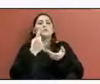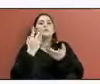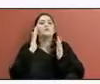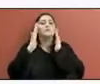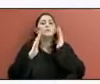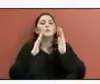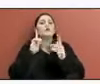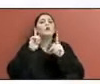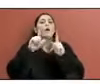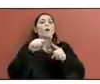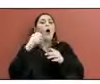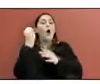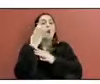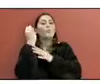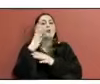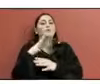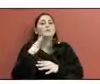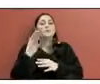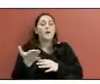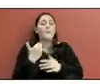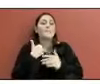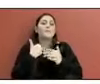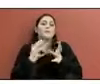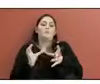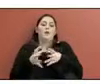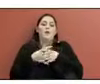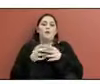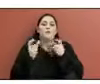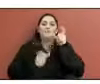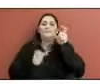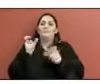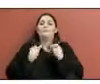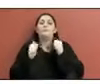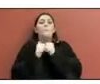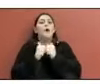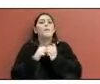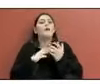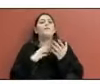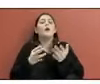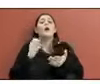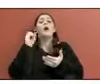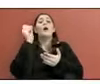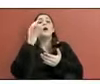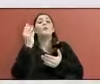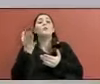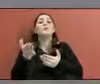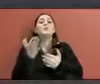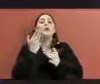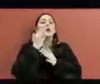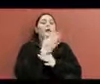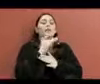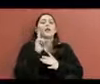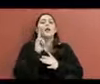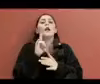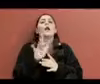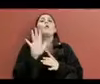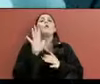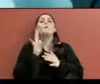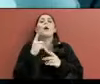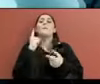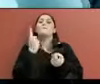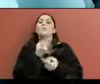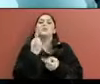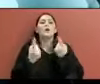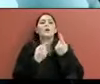ambulans ekipleri de bu noktada tam sahada çalışıyorlar. Hiçbir sıkıntı yok. Ambulansın gitmesine gerek olmayan vakalarda